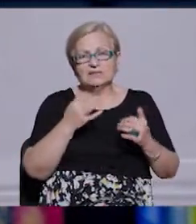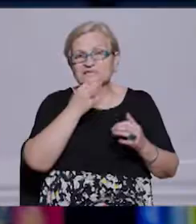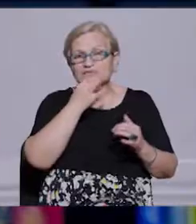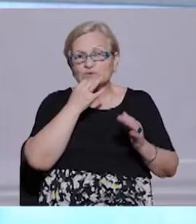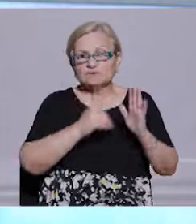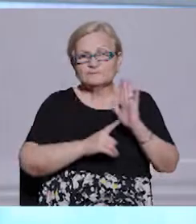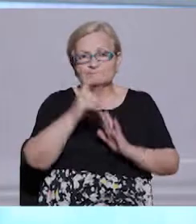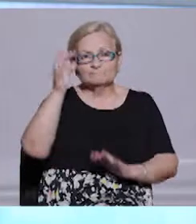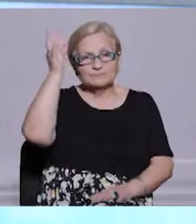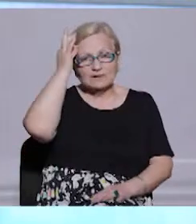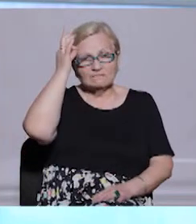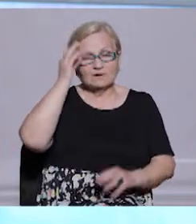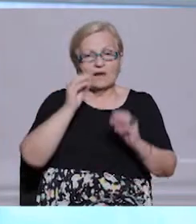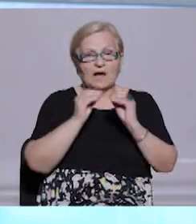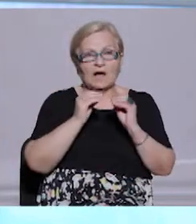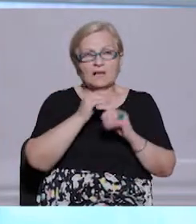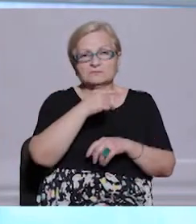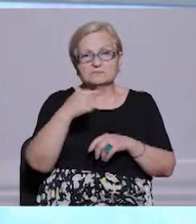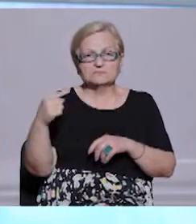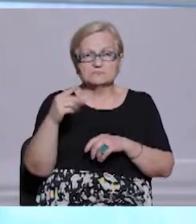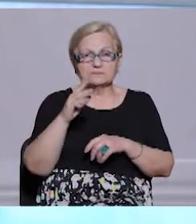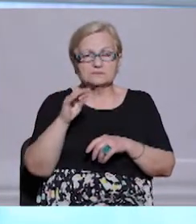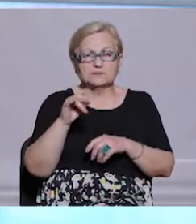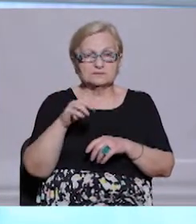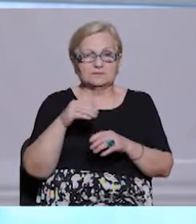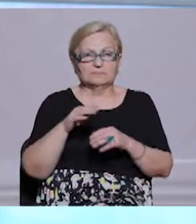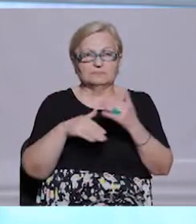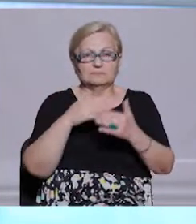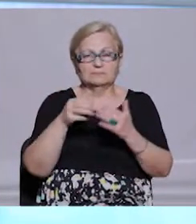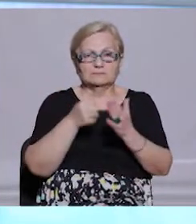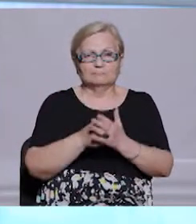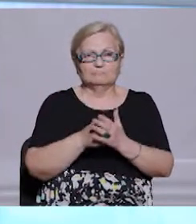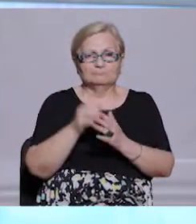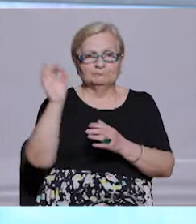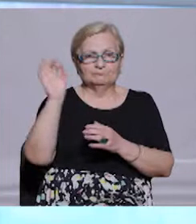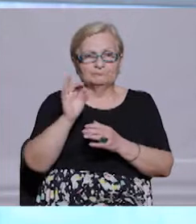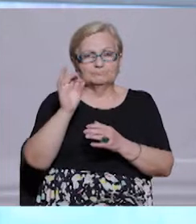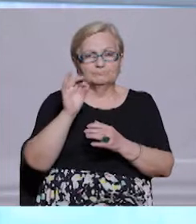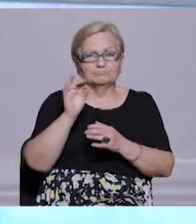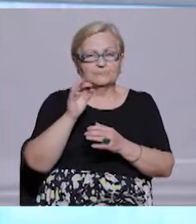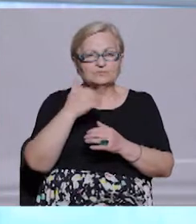პროცენტზე, გავიხსენოთ 10 წილადები და მივიდეთ პროცენტამდე. ესე იგი, ჩვენ ვიცით, რომ წილადს,